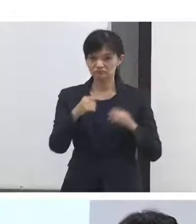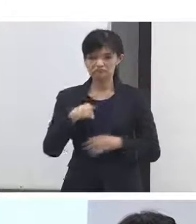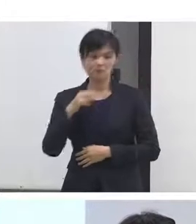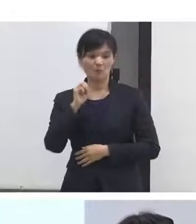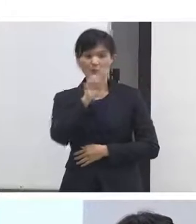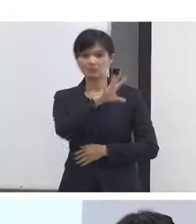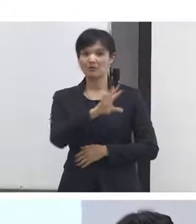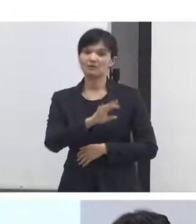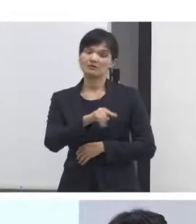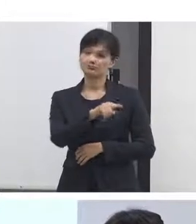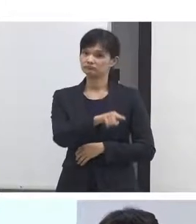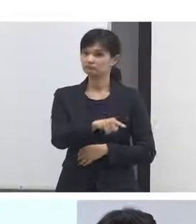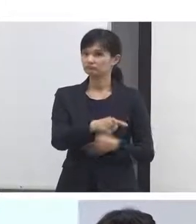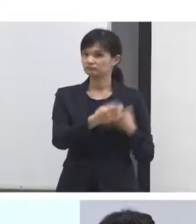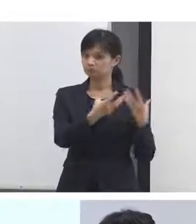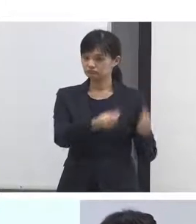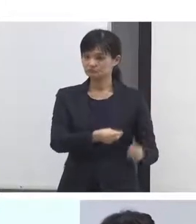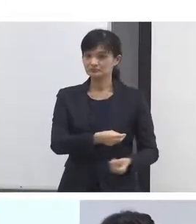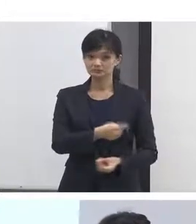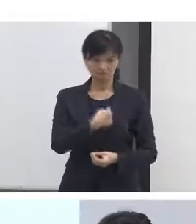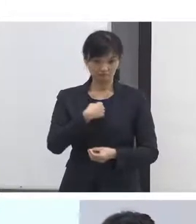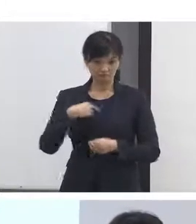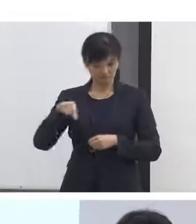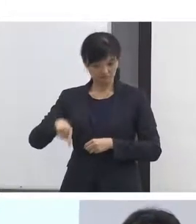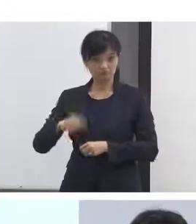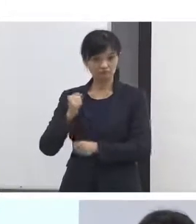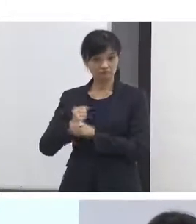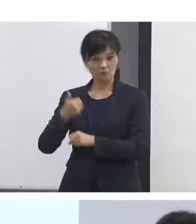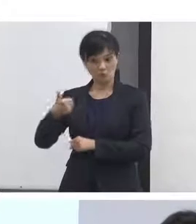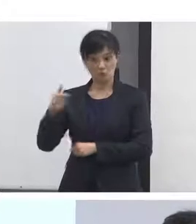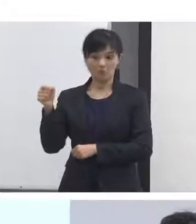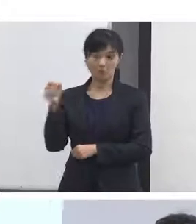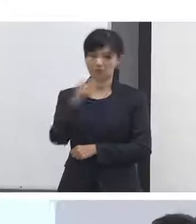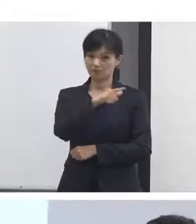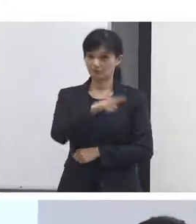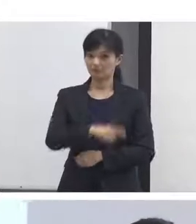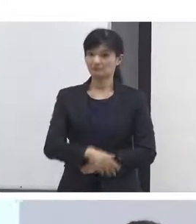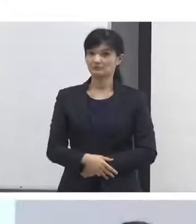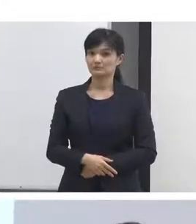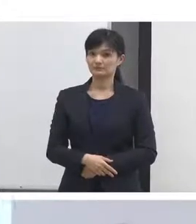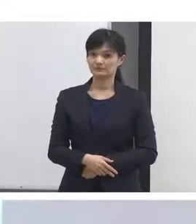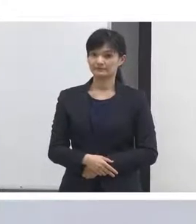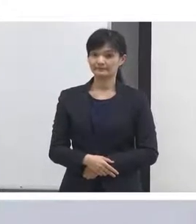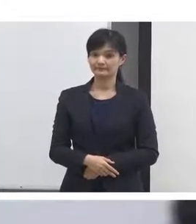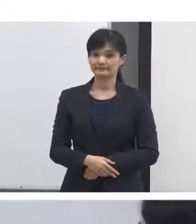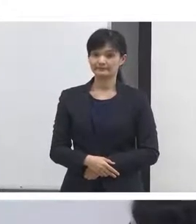怪，没那回事，对不对？就是我们这样也可以。OK，